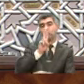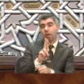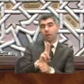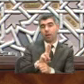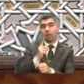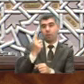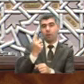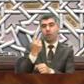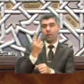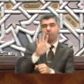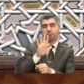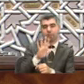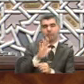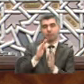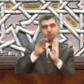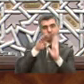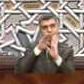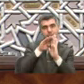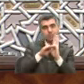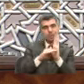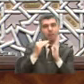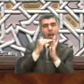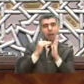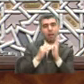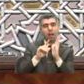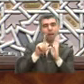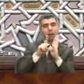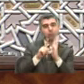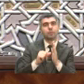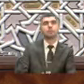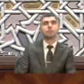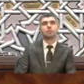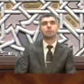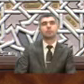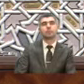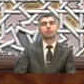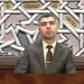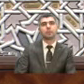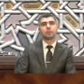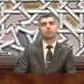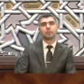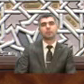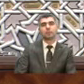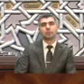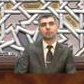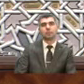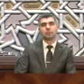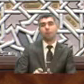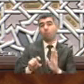المادة 152 من النظام الداخلي لمجلسنا الموقر في